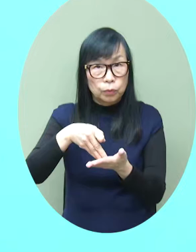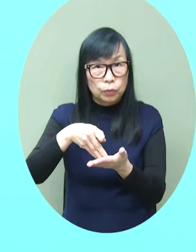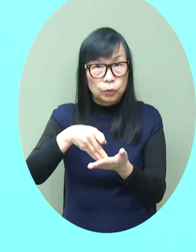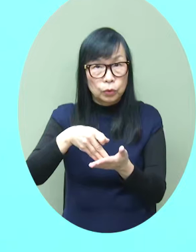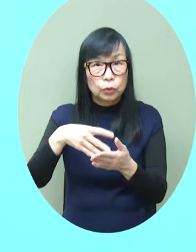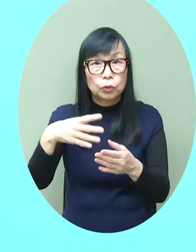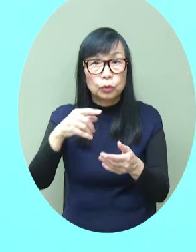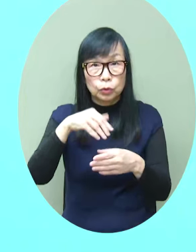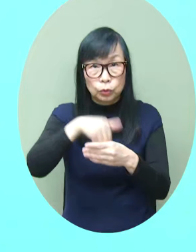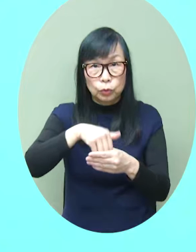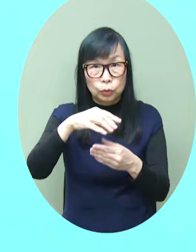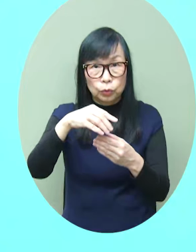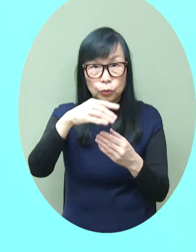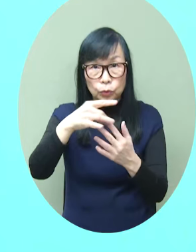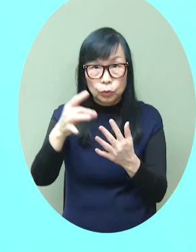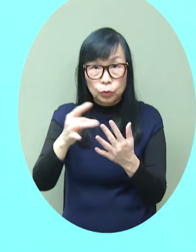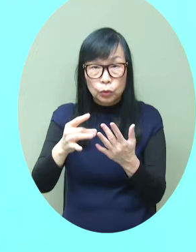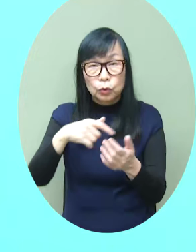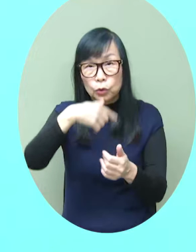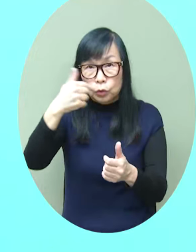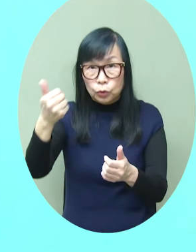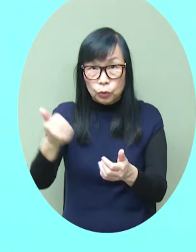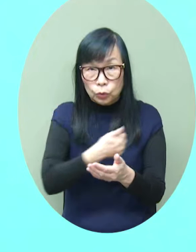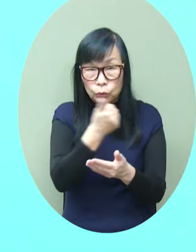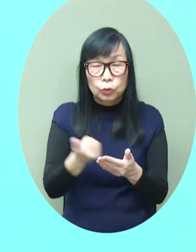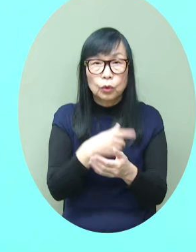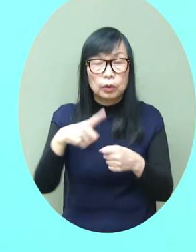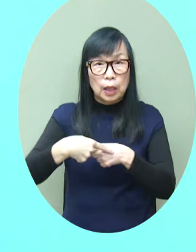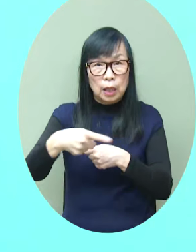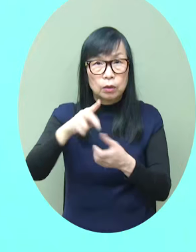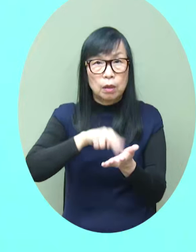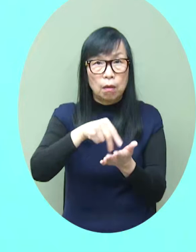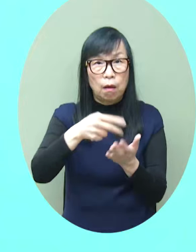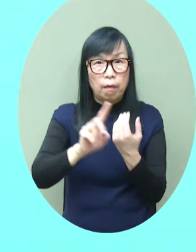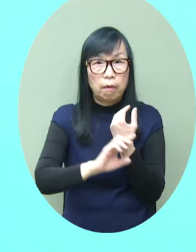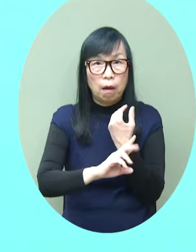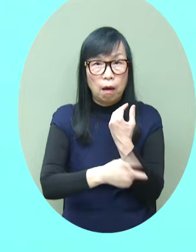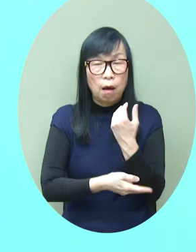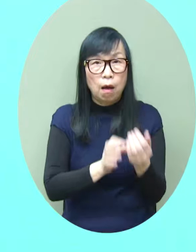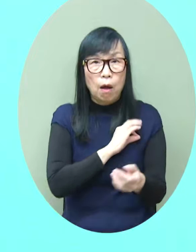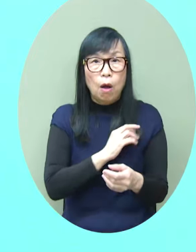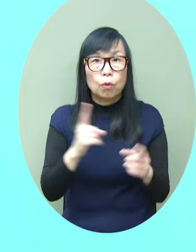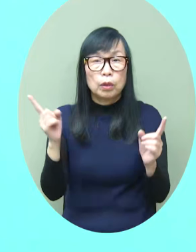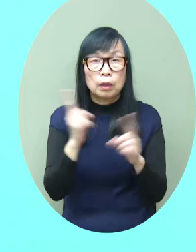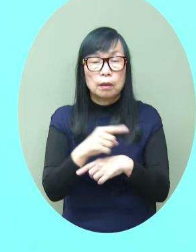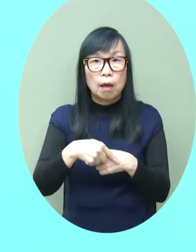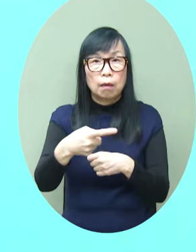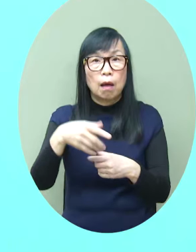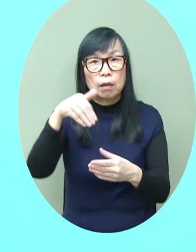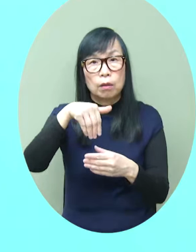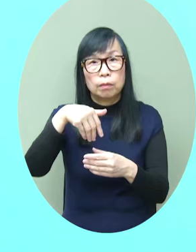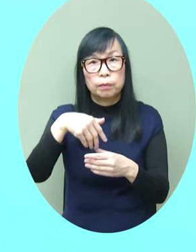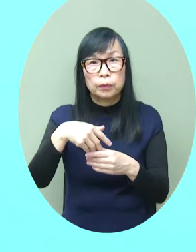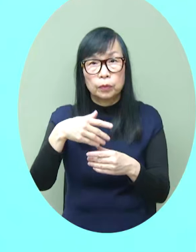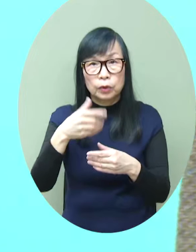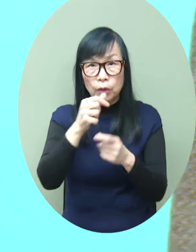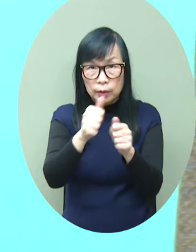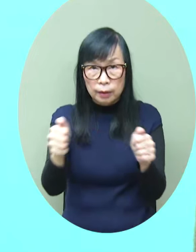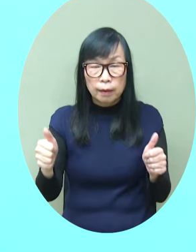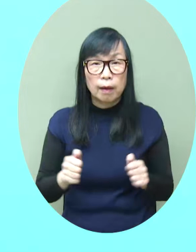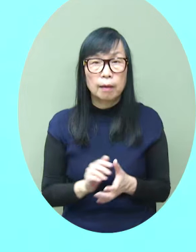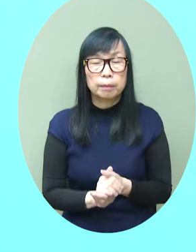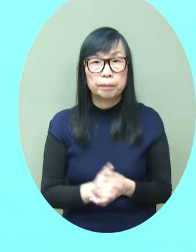完善選舉制度之後嘅第一場嘅立法會換屆選舉。多謝大家。 而家係提問時間，